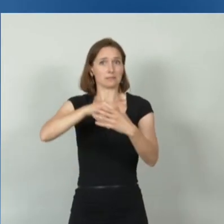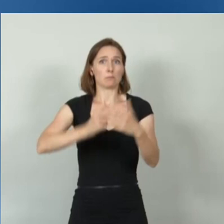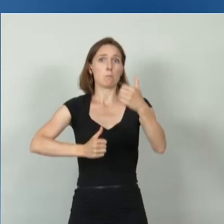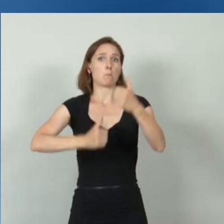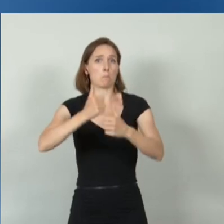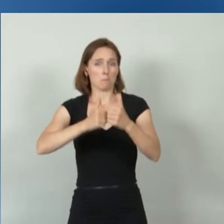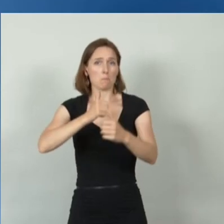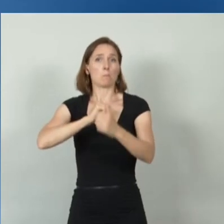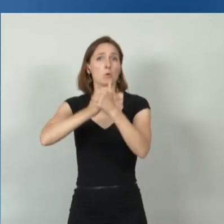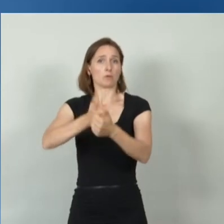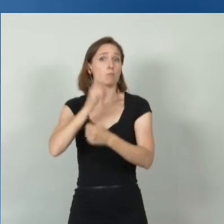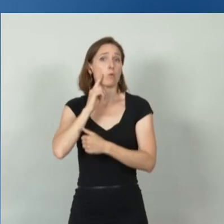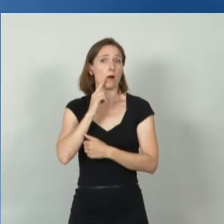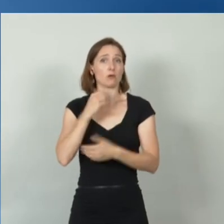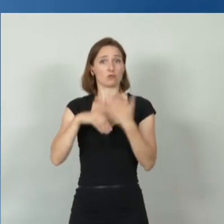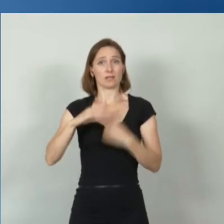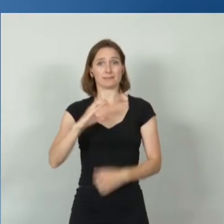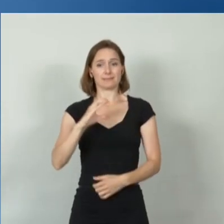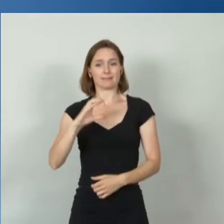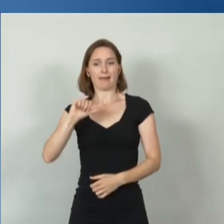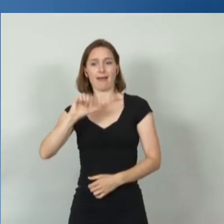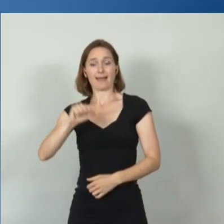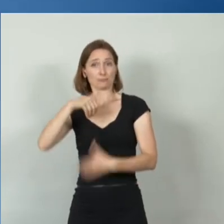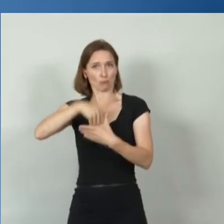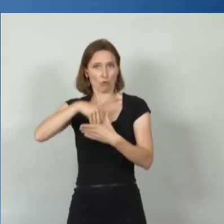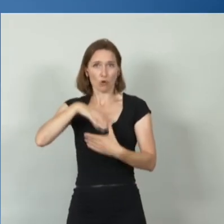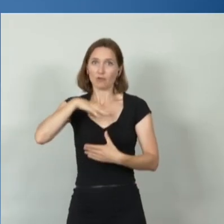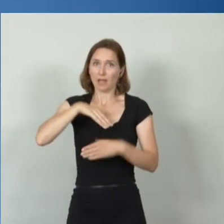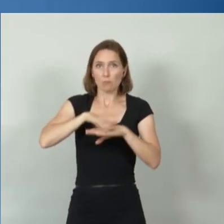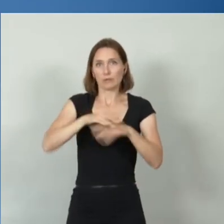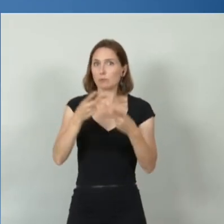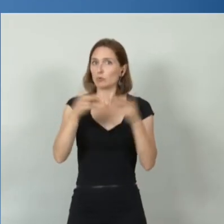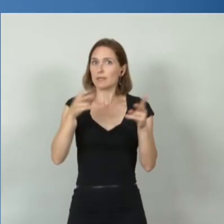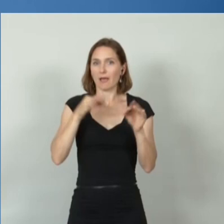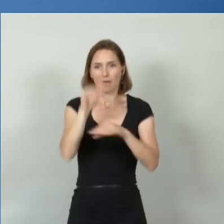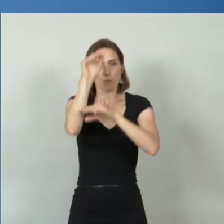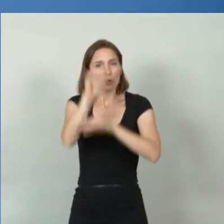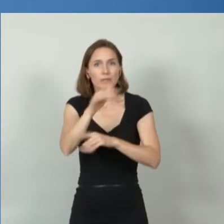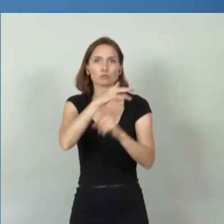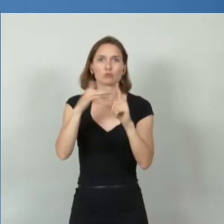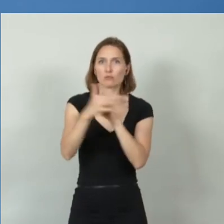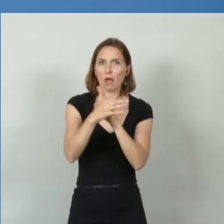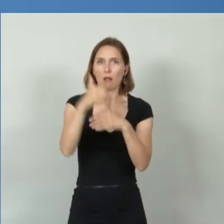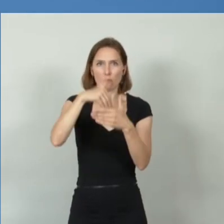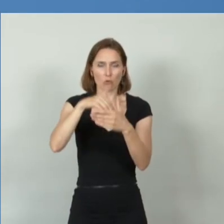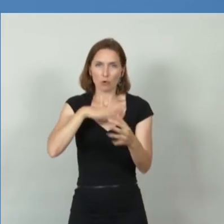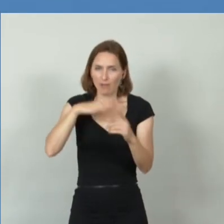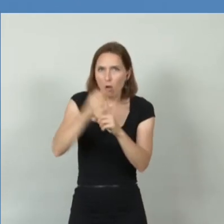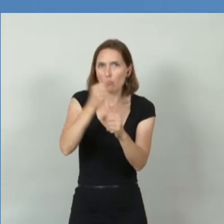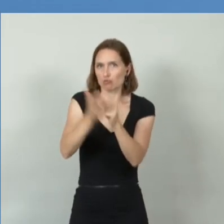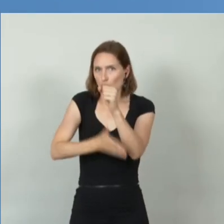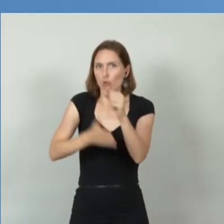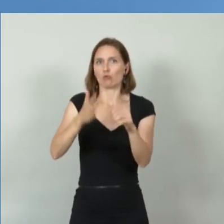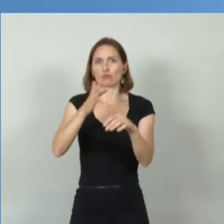que son CCAS déploie des politiques publiques en matière d'action sociale directement en lien avec des enjeux de soins traités au GHM